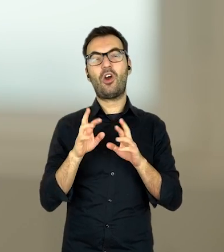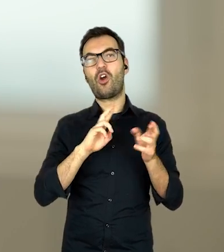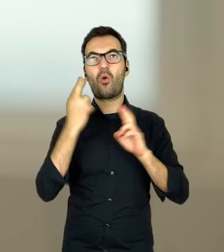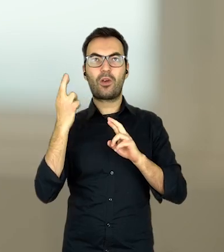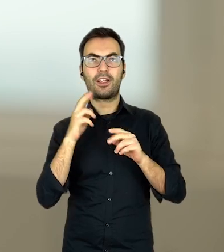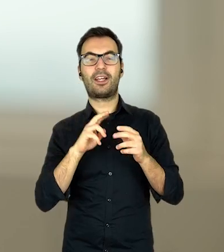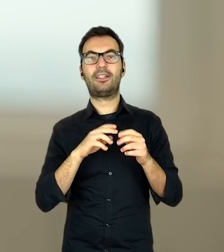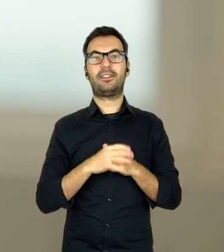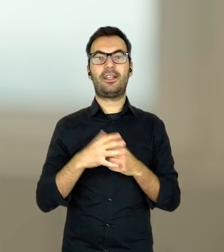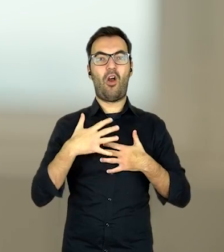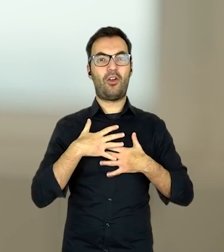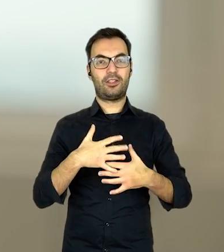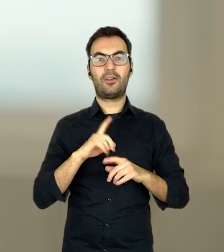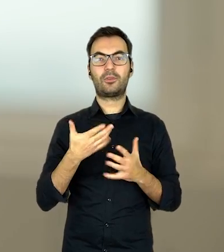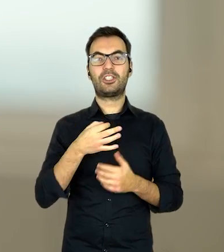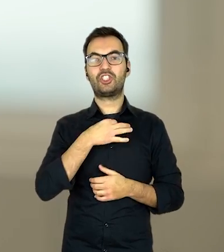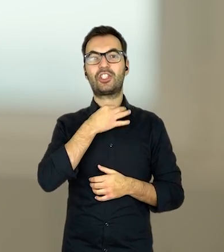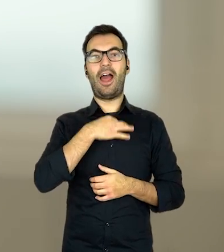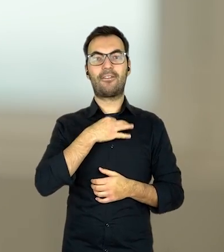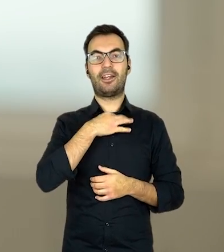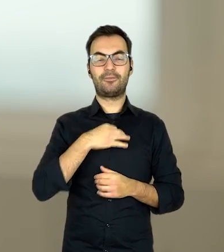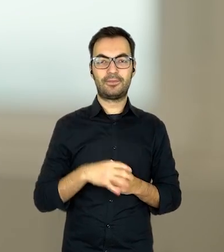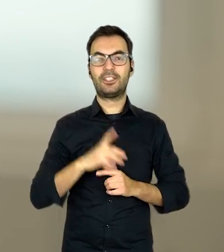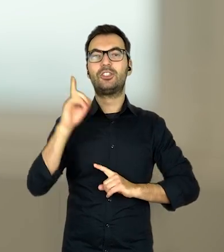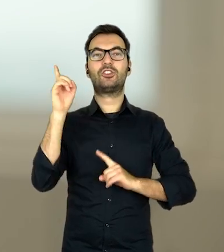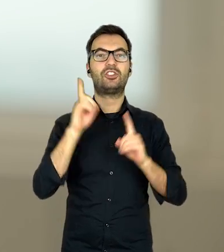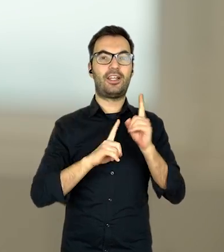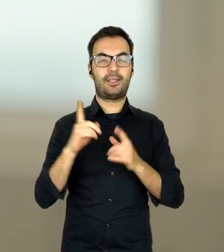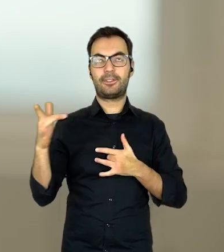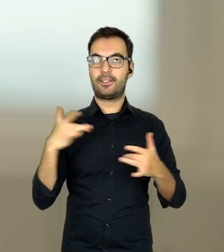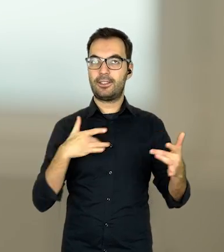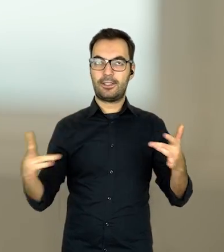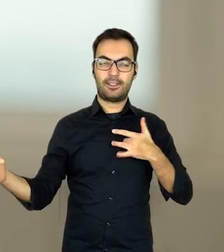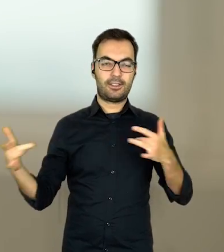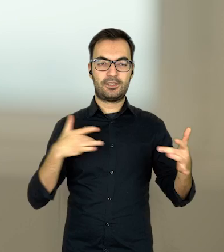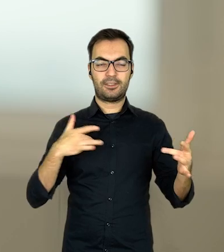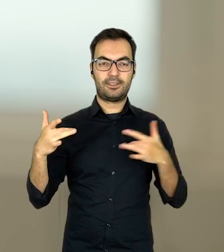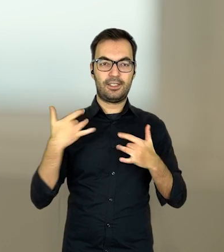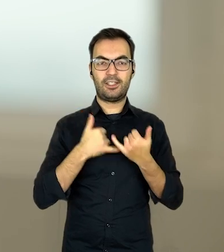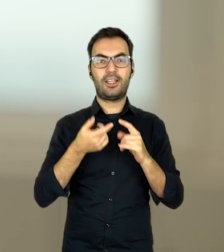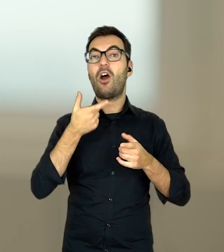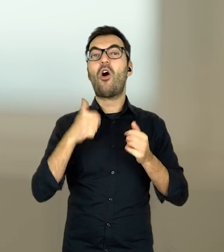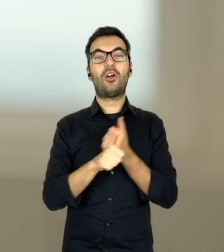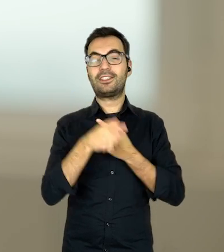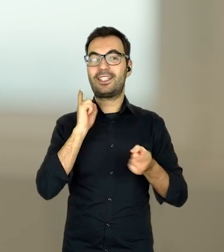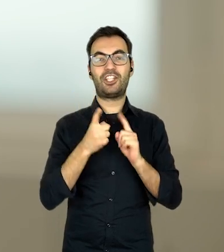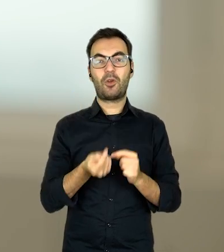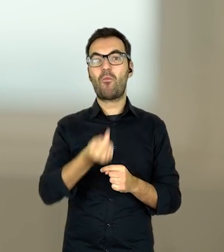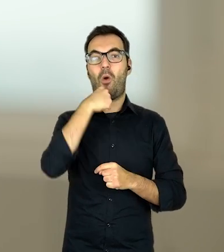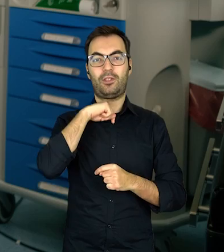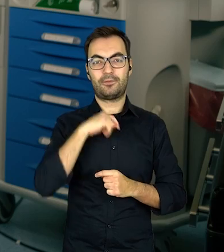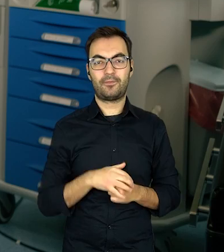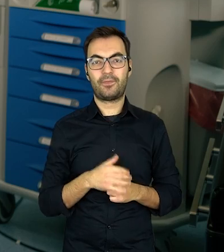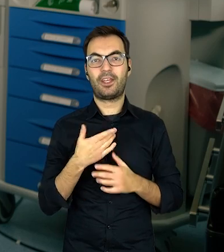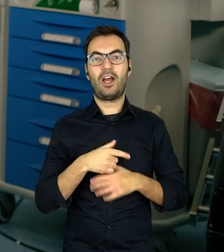rodzaj odruchu związanego z oddychaniem. To czkawka, która czasami nas męczy, jeśli coś zbyt szybko